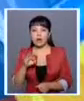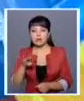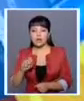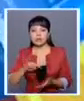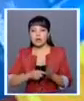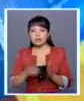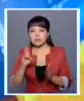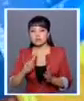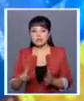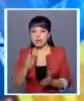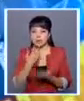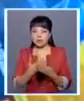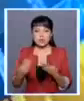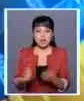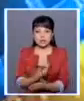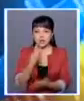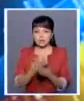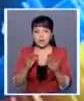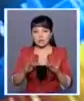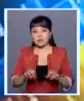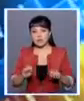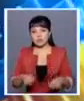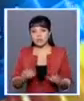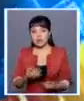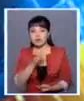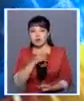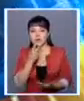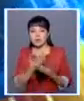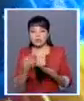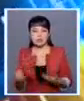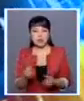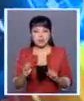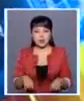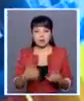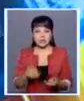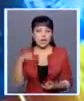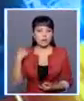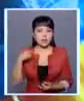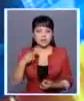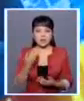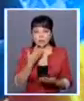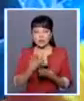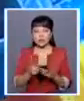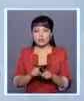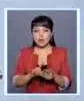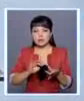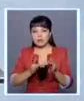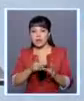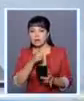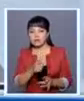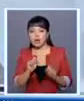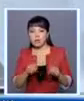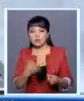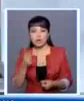3w.agorda.kz ресми сайтының жаңарған нұсқасын бүгіннен бастап қолдануға болады. Порталда президенттің ресми сайтымен қатар жаңа ресурс, Нұрсұлтан